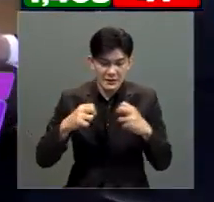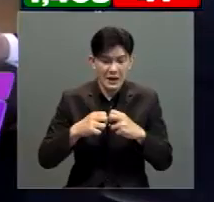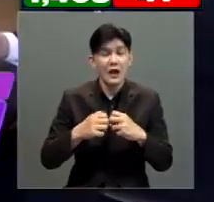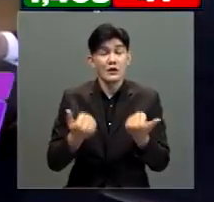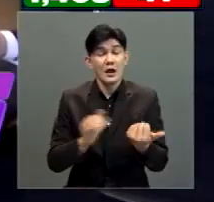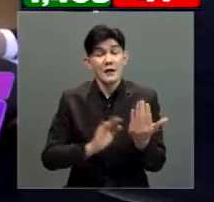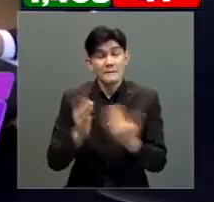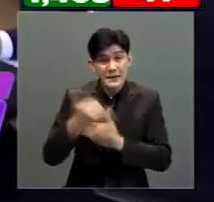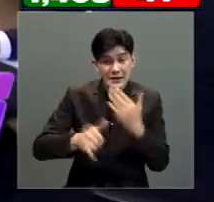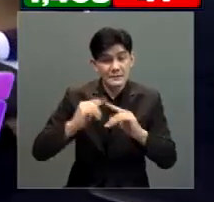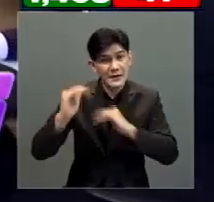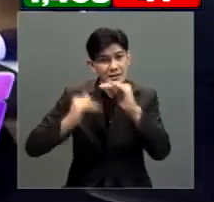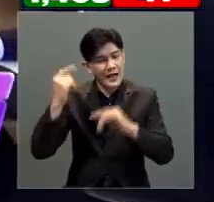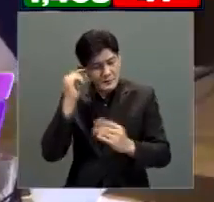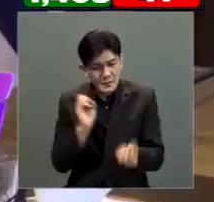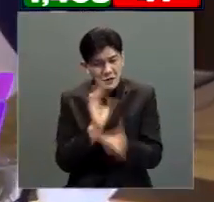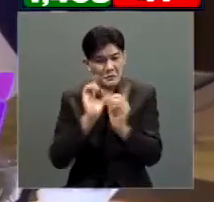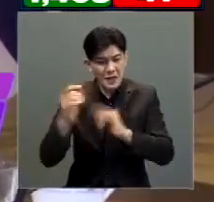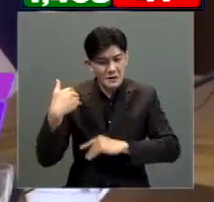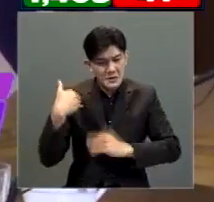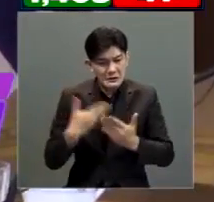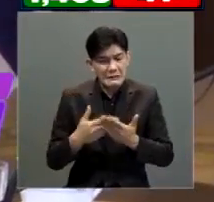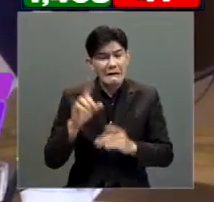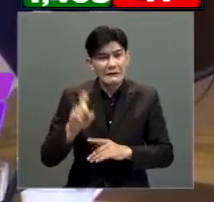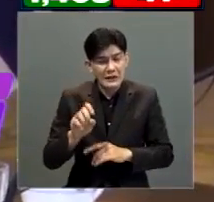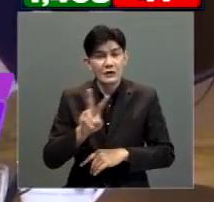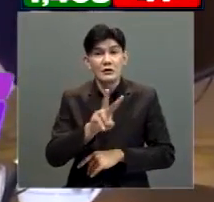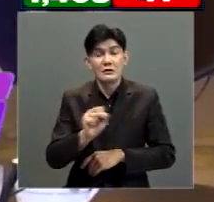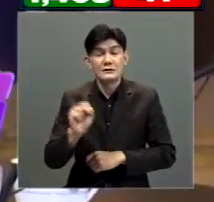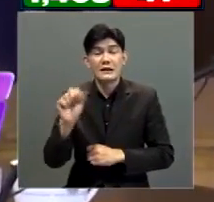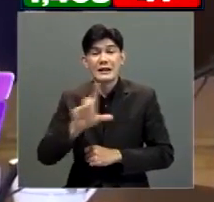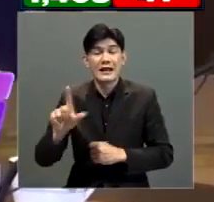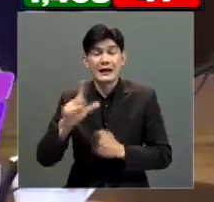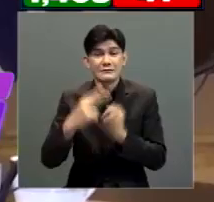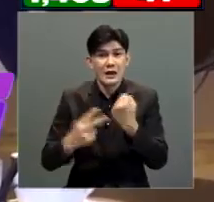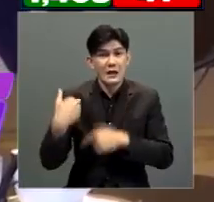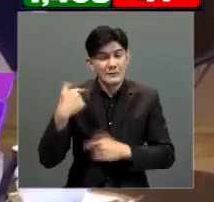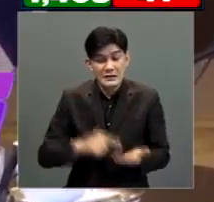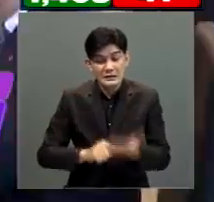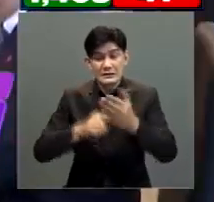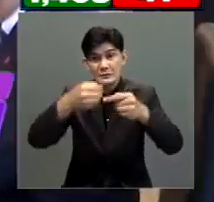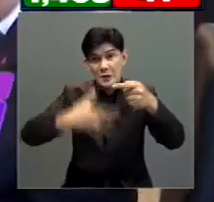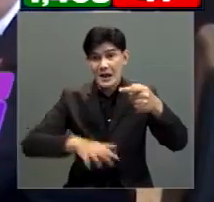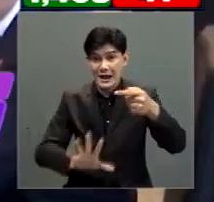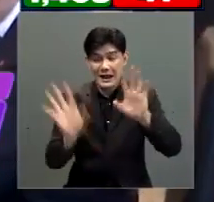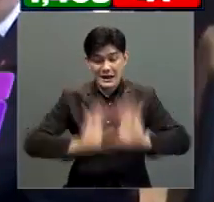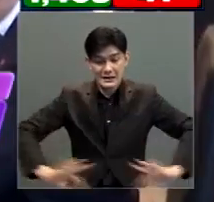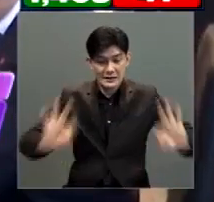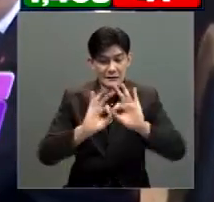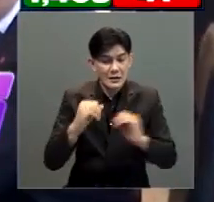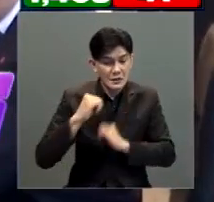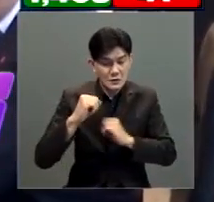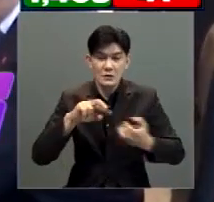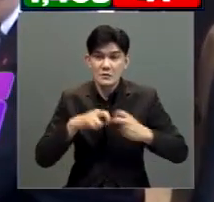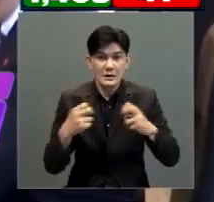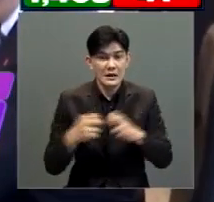ผลกระทบอย่างรุนแรงอาจสูญเสียรายได้กว่า 200,000 ล้านเหรียญสหรัฐจึงเสนอแนวทางสำคัญ5ข้อด้วยกันครับเพื่อต่อสู้กับ